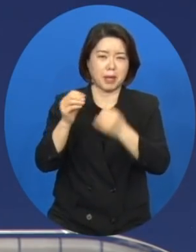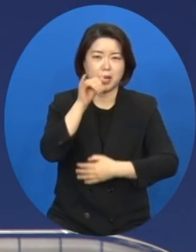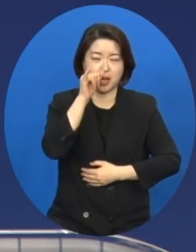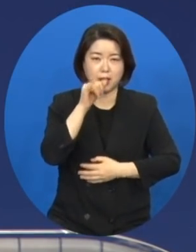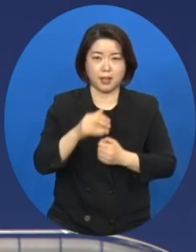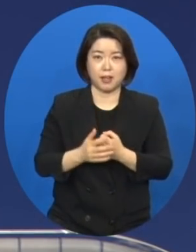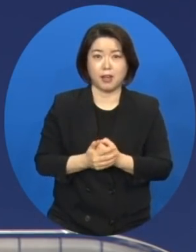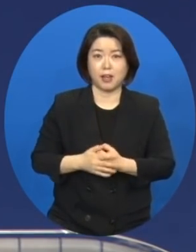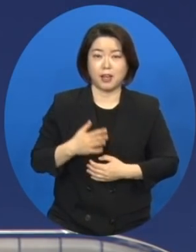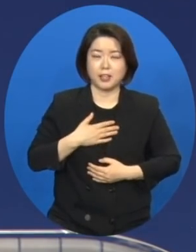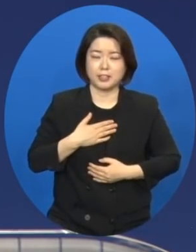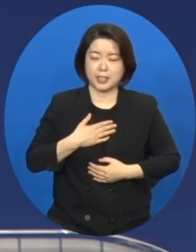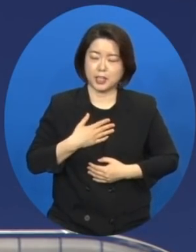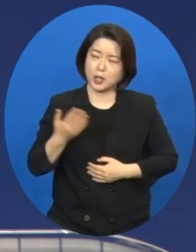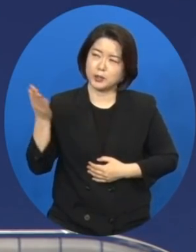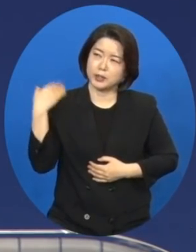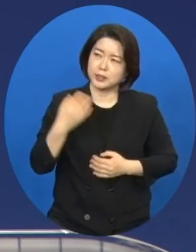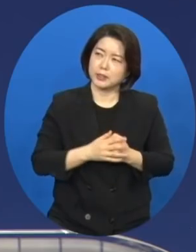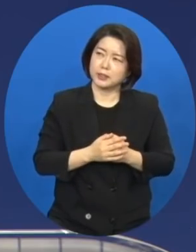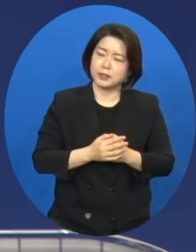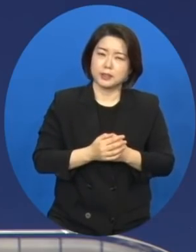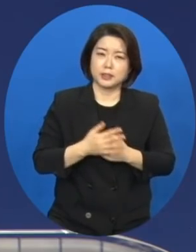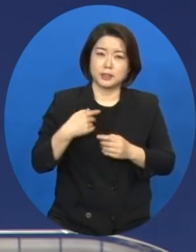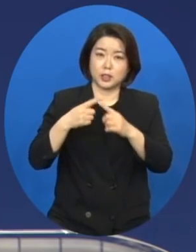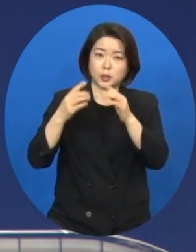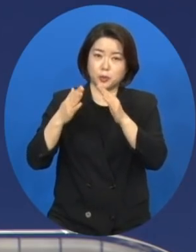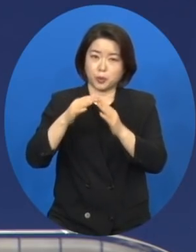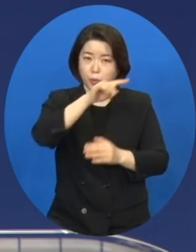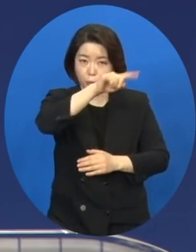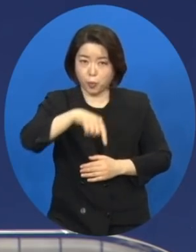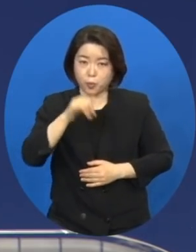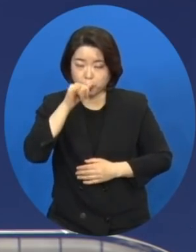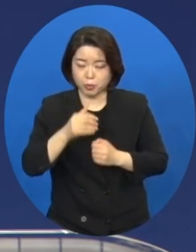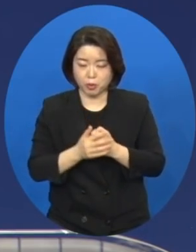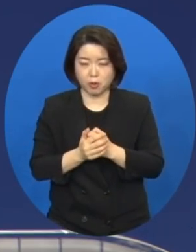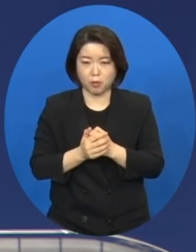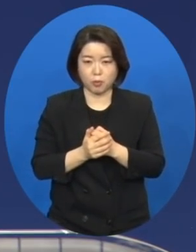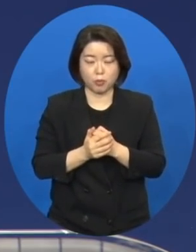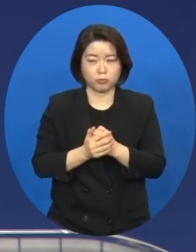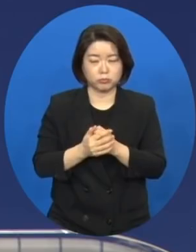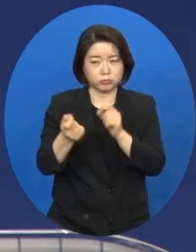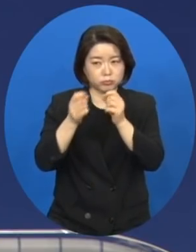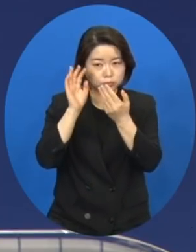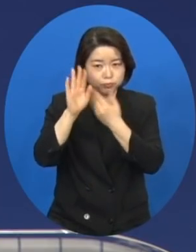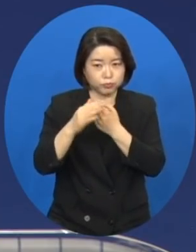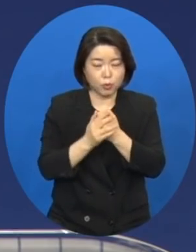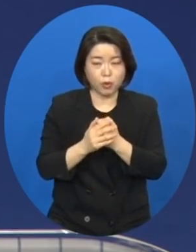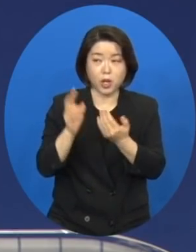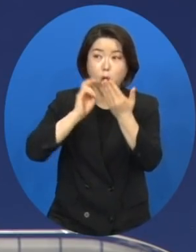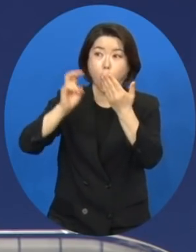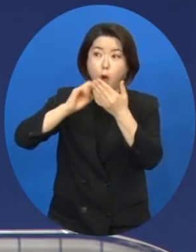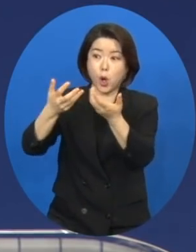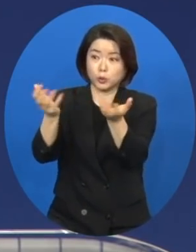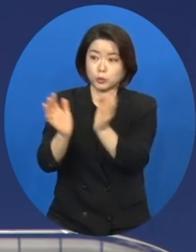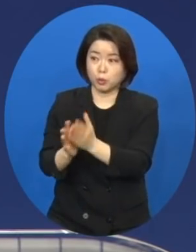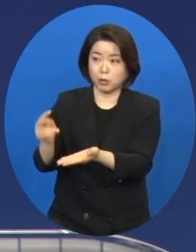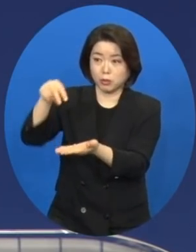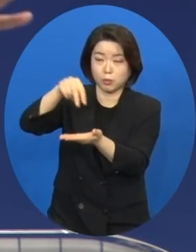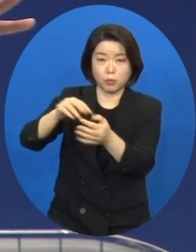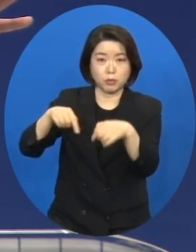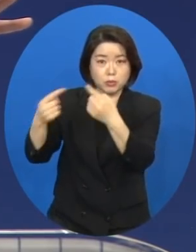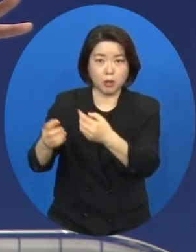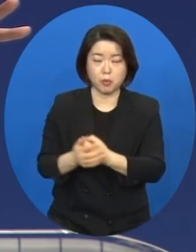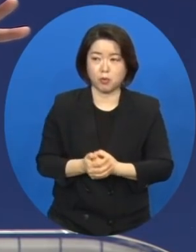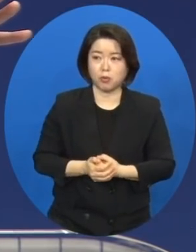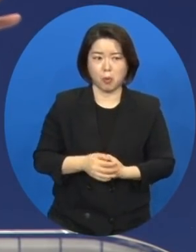제가 섬기는 교회로 오셨어요. 얼마 있다가 이분이 교회 성가대를 서시는 겁니다. 그러니까 그를 아는 분들이 그럴